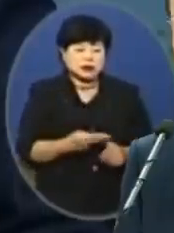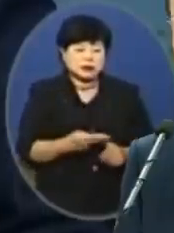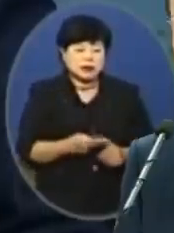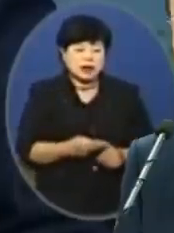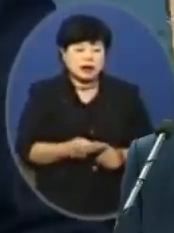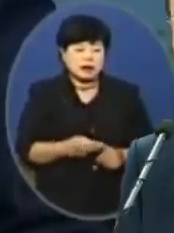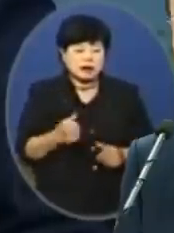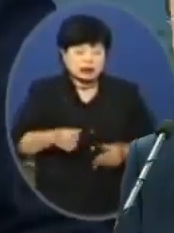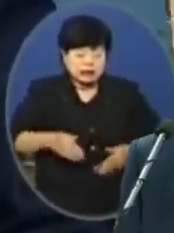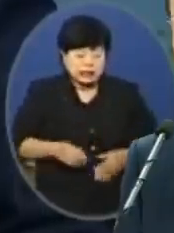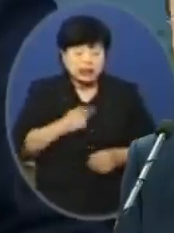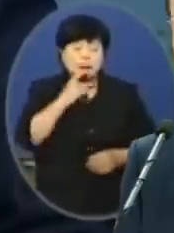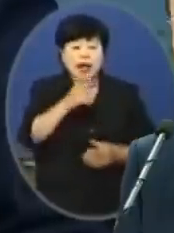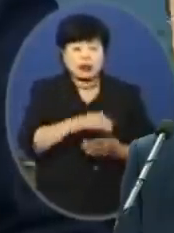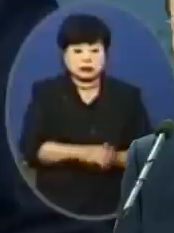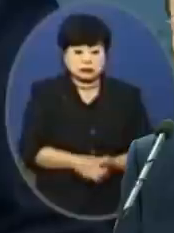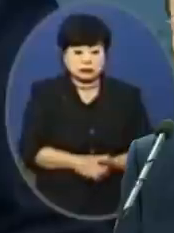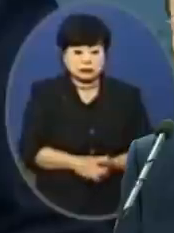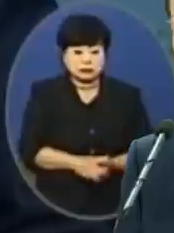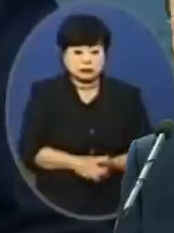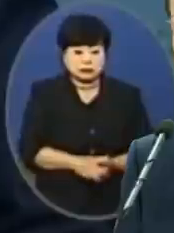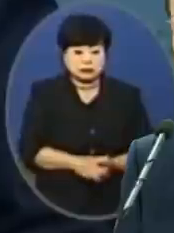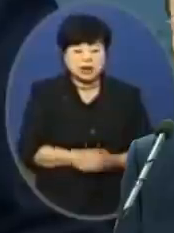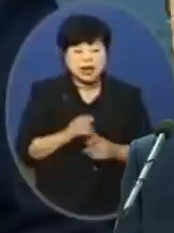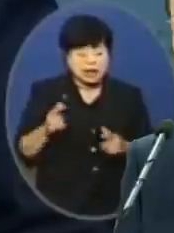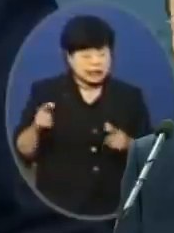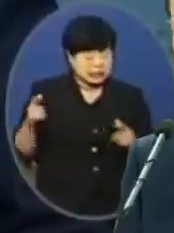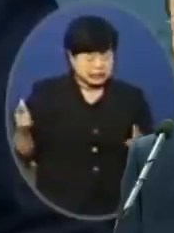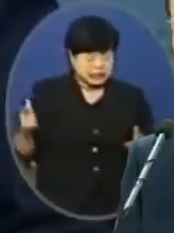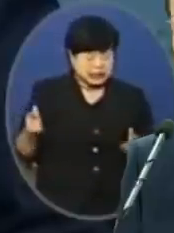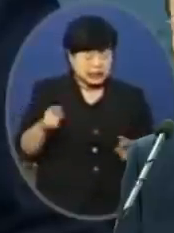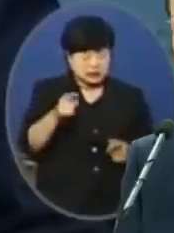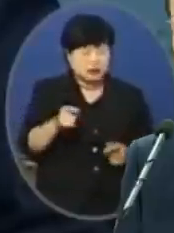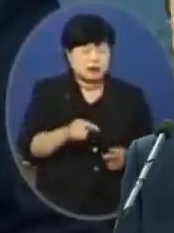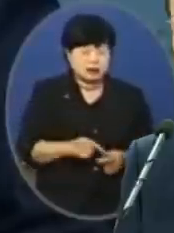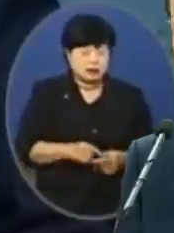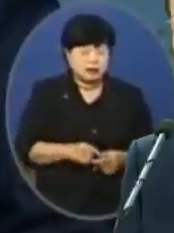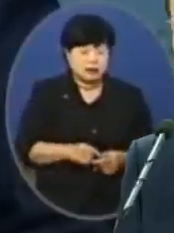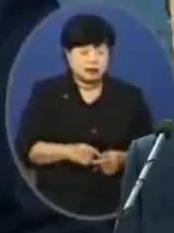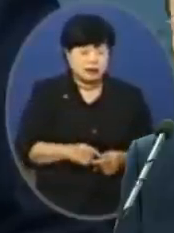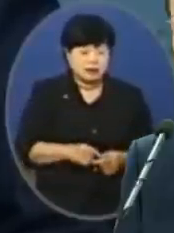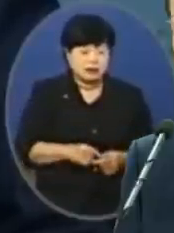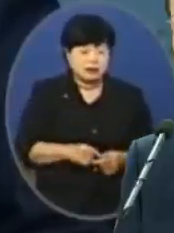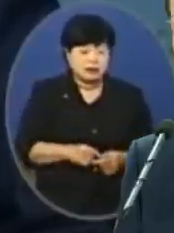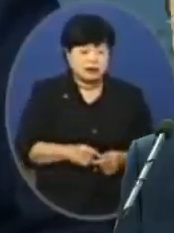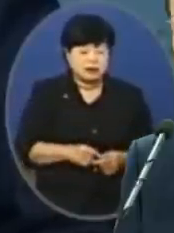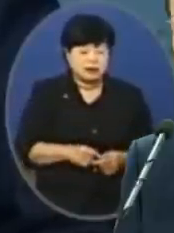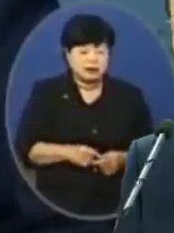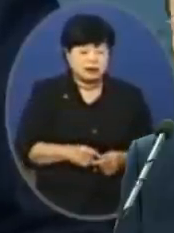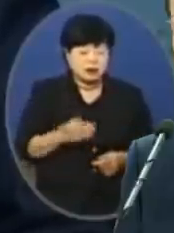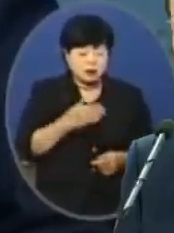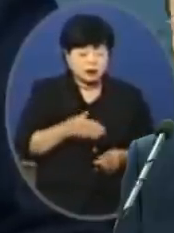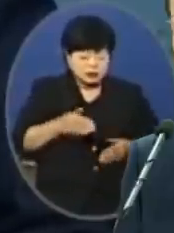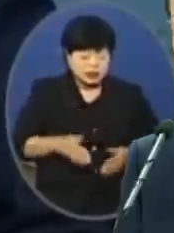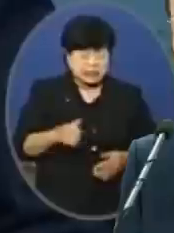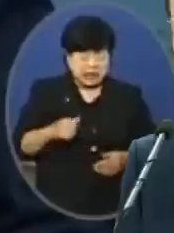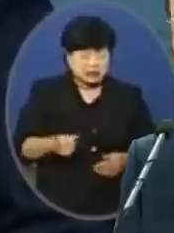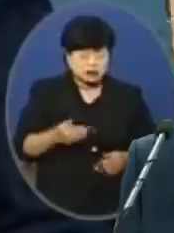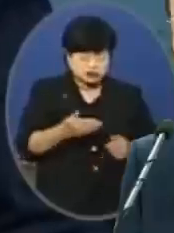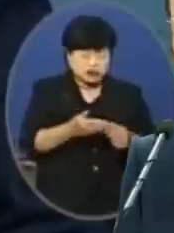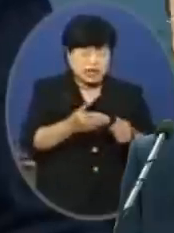택해가지고서 상속자로 만들겠습니다. 하나님 아니야 아니야 아니야, 너 몸에서 난